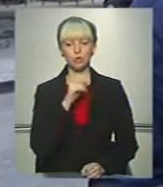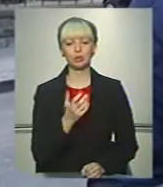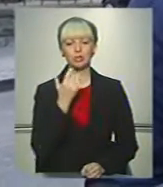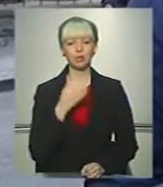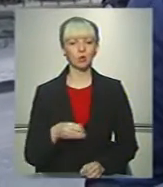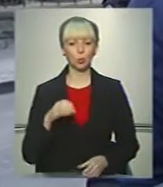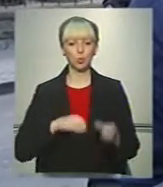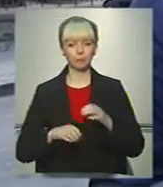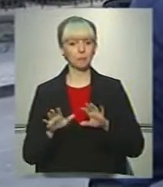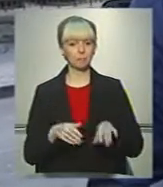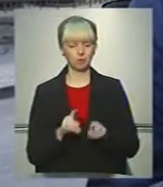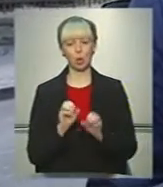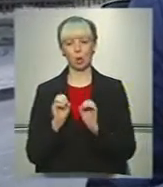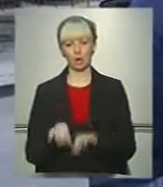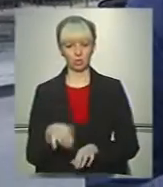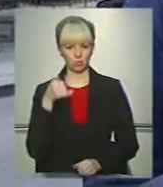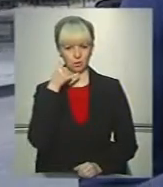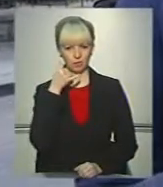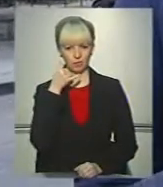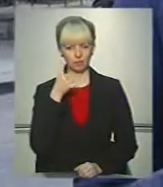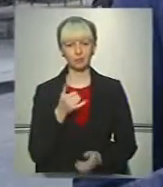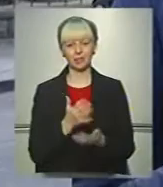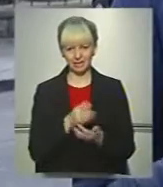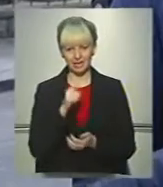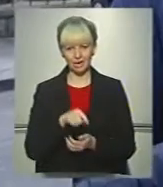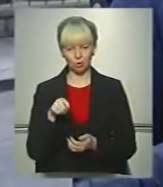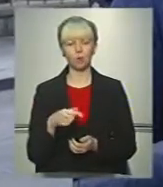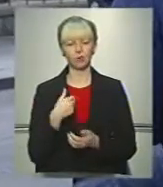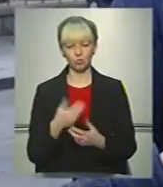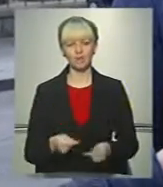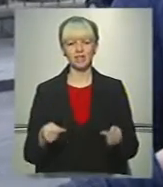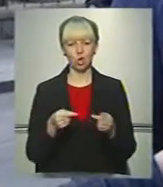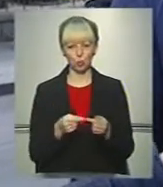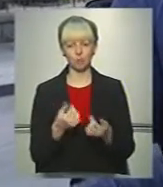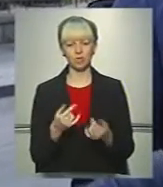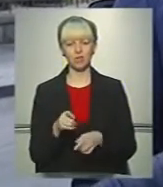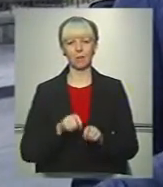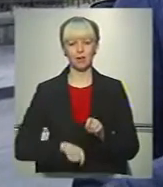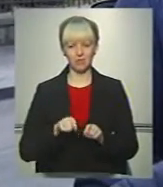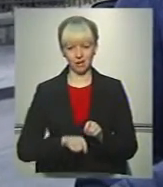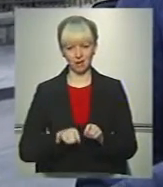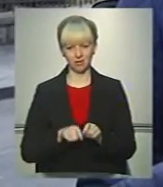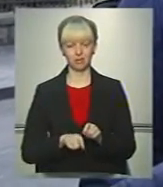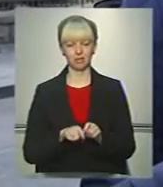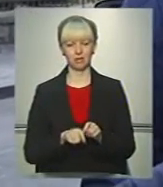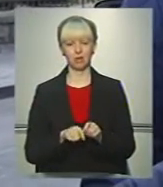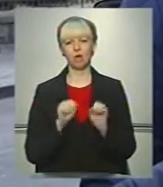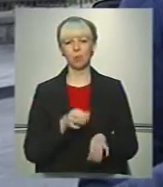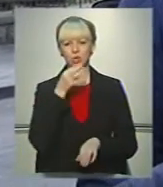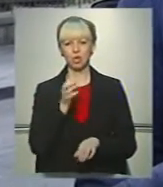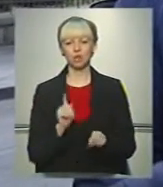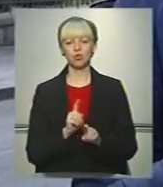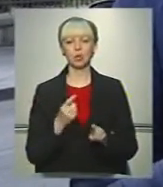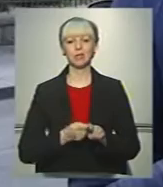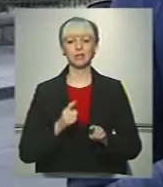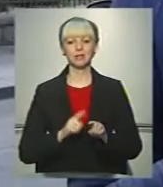національного університету, після чого кинула трубку. Є номер, номер нами встановлений, зараз він перевіряється, можу сказати, що це